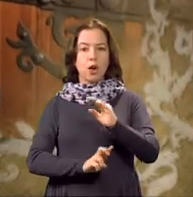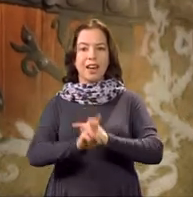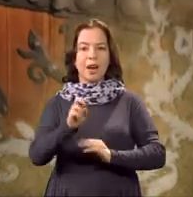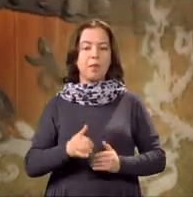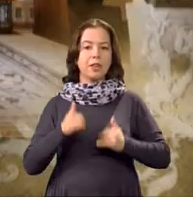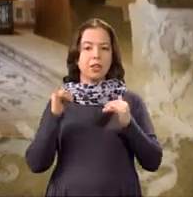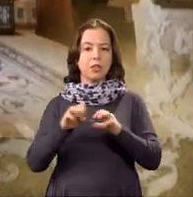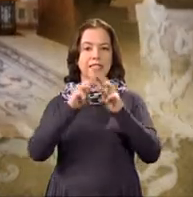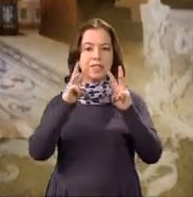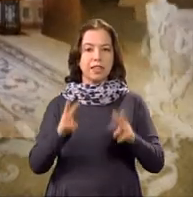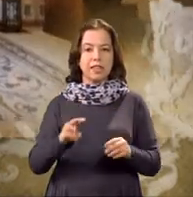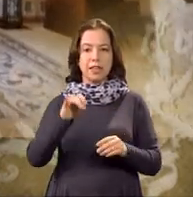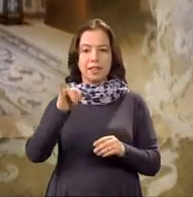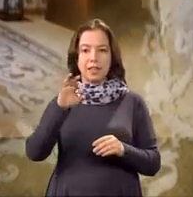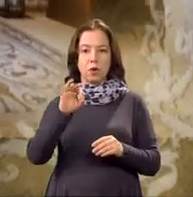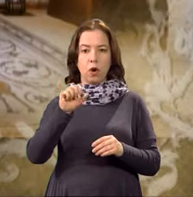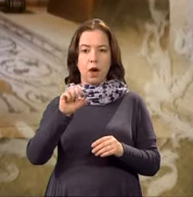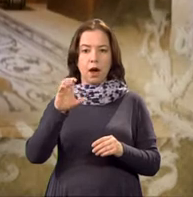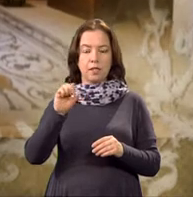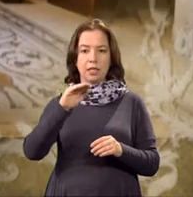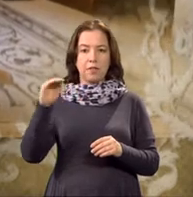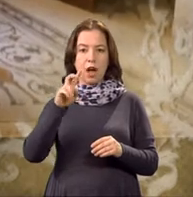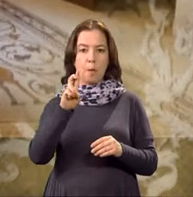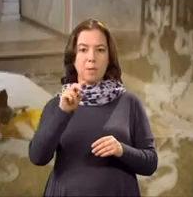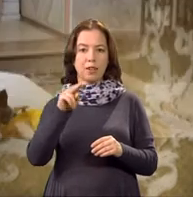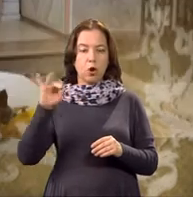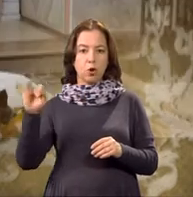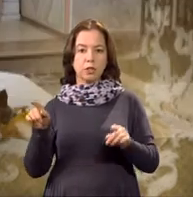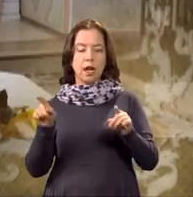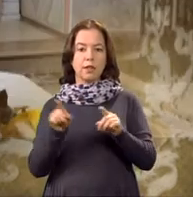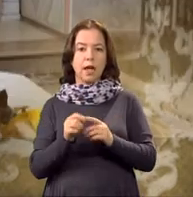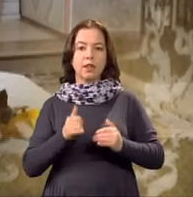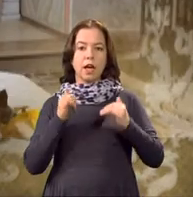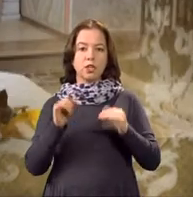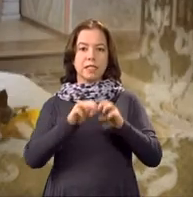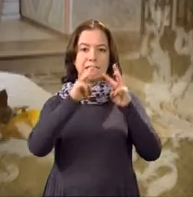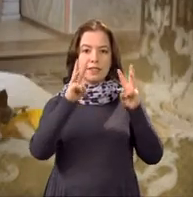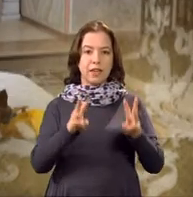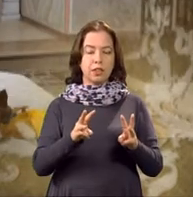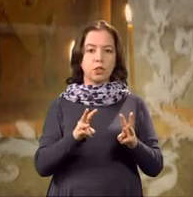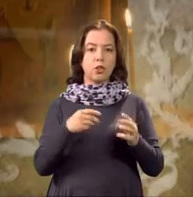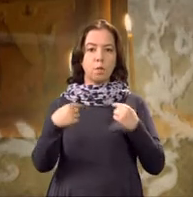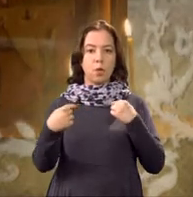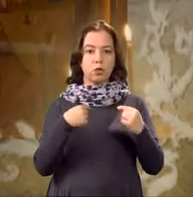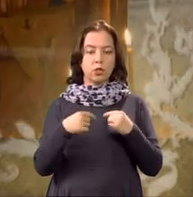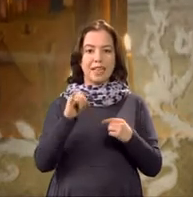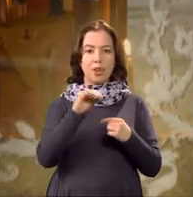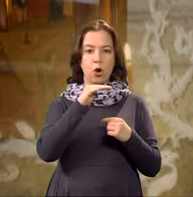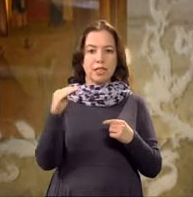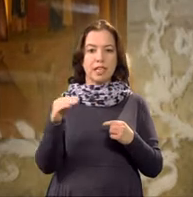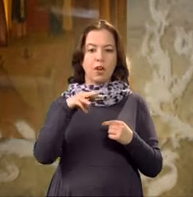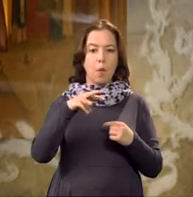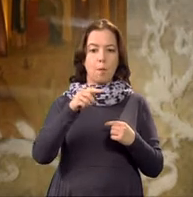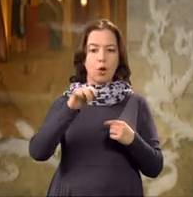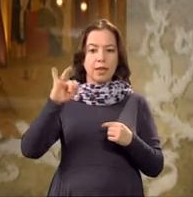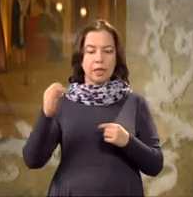святителя Іосафа Білгородського та священномученика Іосафа Могилевського. Святитель